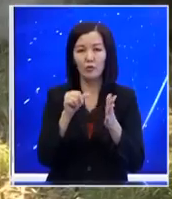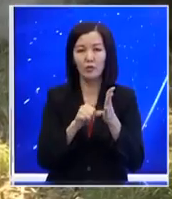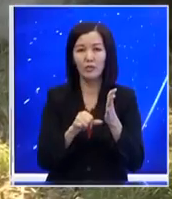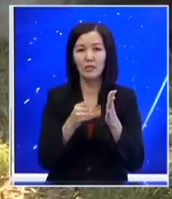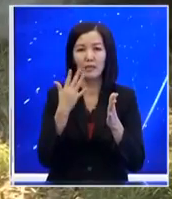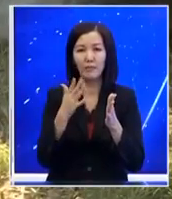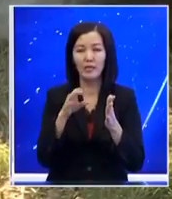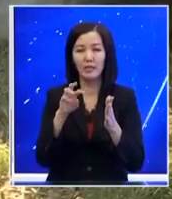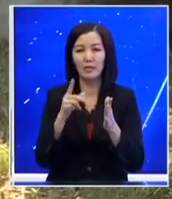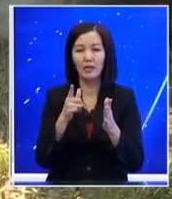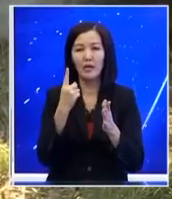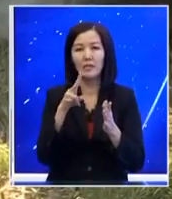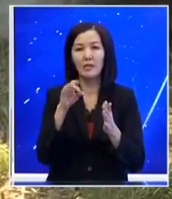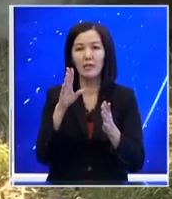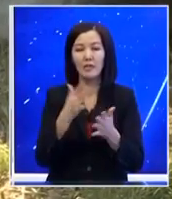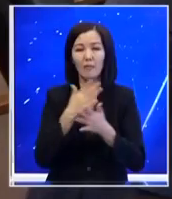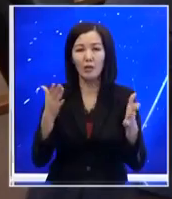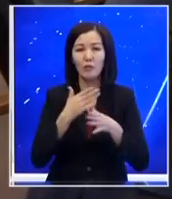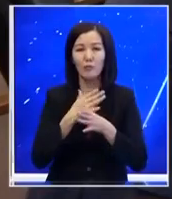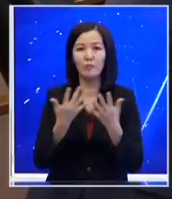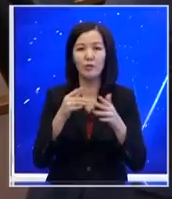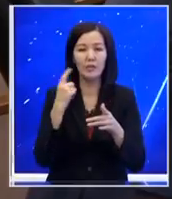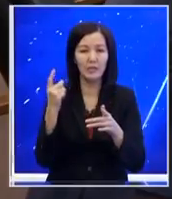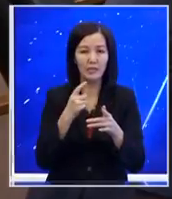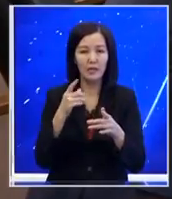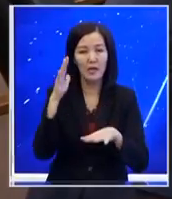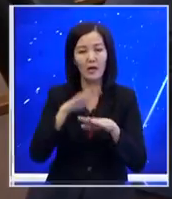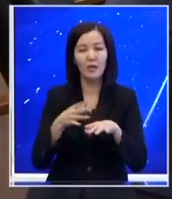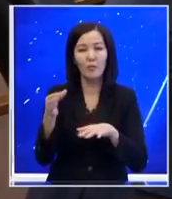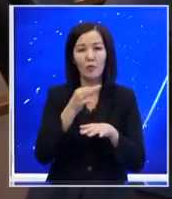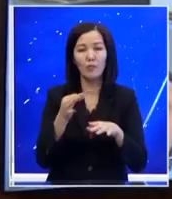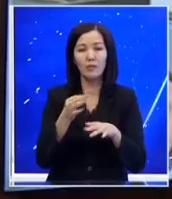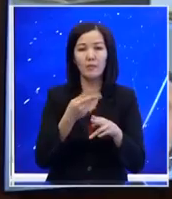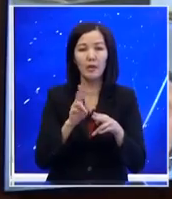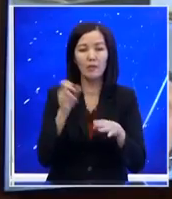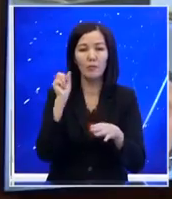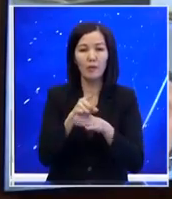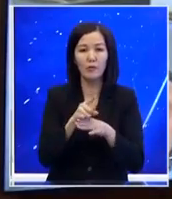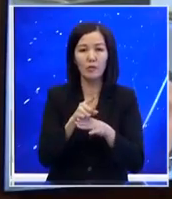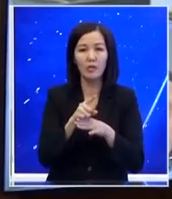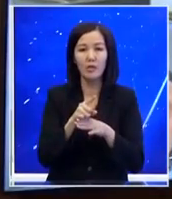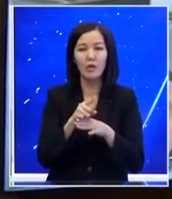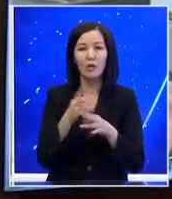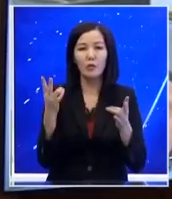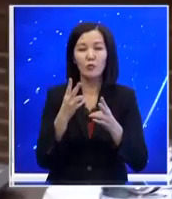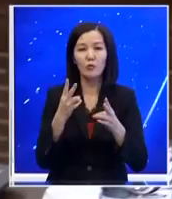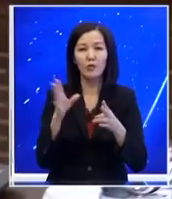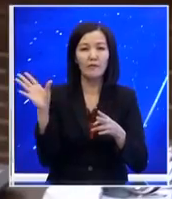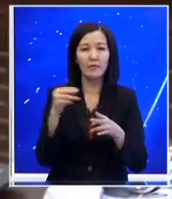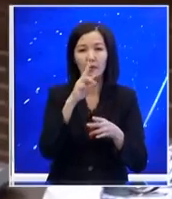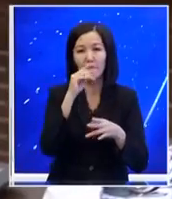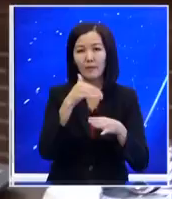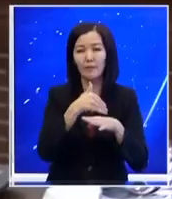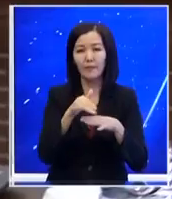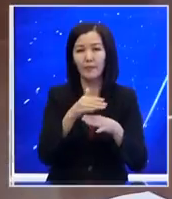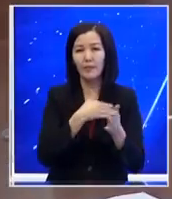165 тенге за литр. Это большая помощь для крестьян, считает аким области, и потому поручил наверстать упущенное.